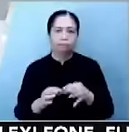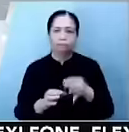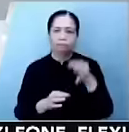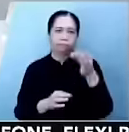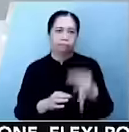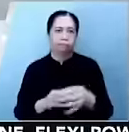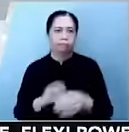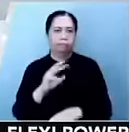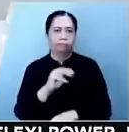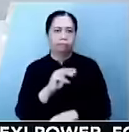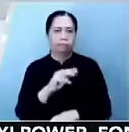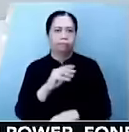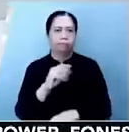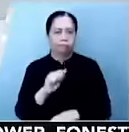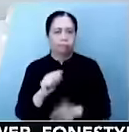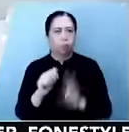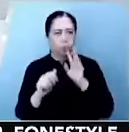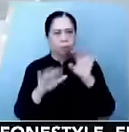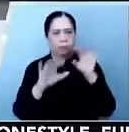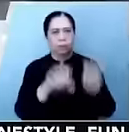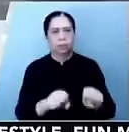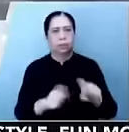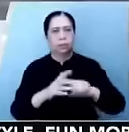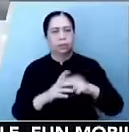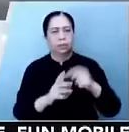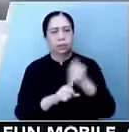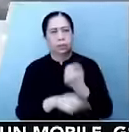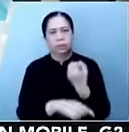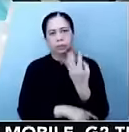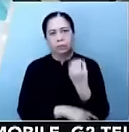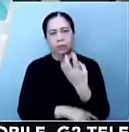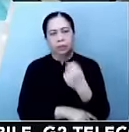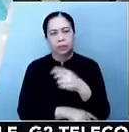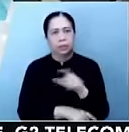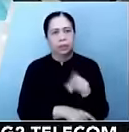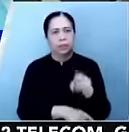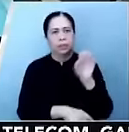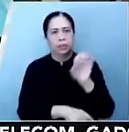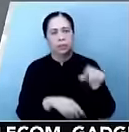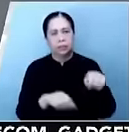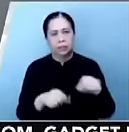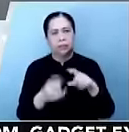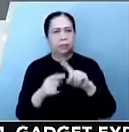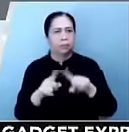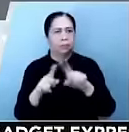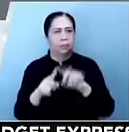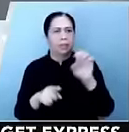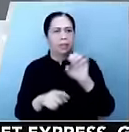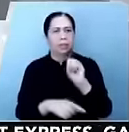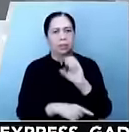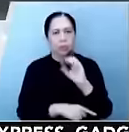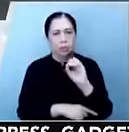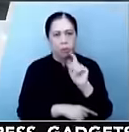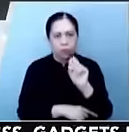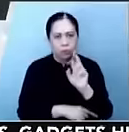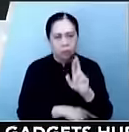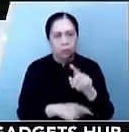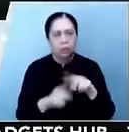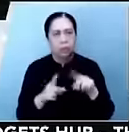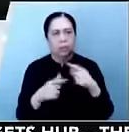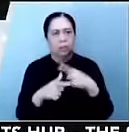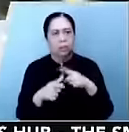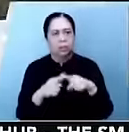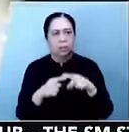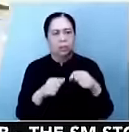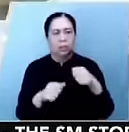MMDA. Maghuhuli na sila simula April 15 bilang ng mga e-trike, e-bike at e-scooter, kundi pati mga pushcart, tricycle,